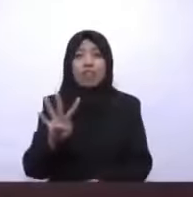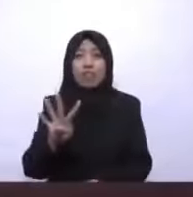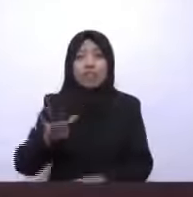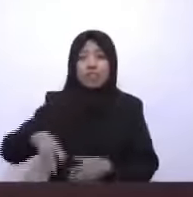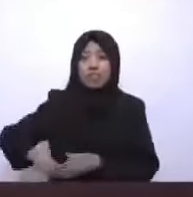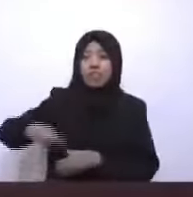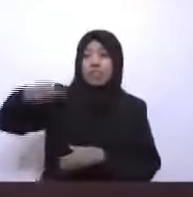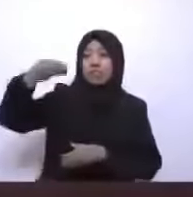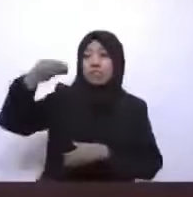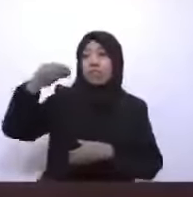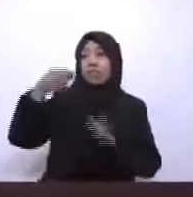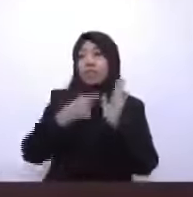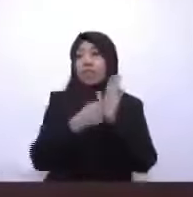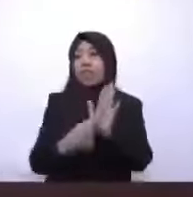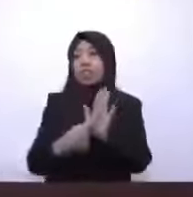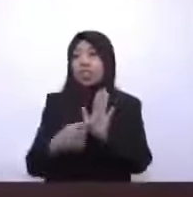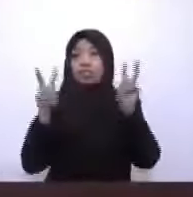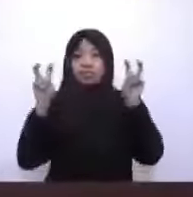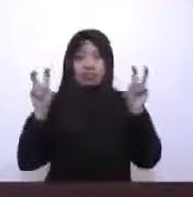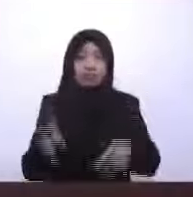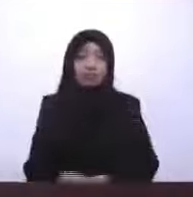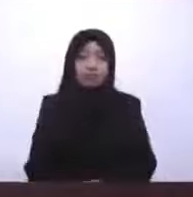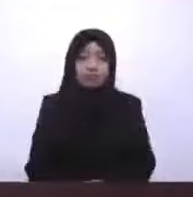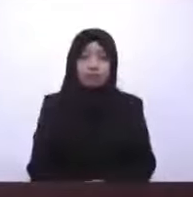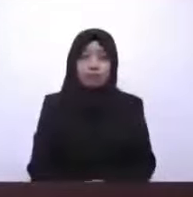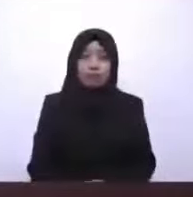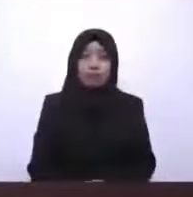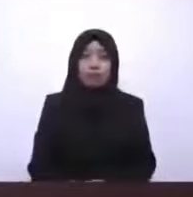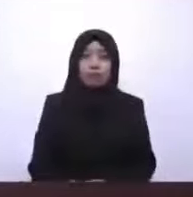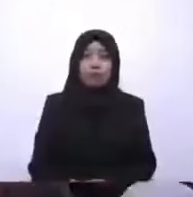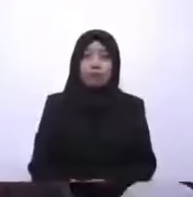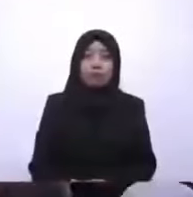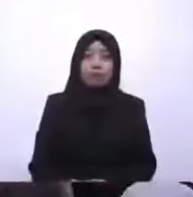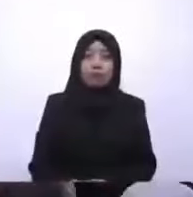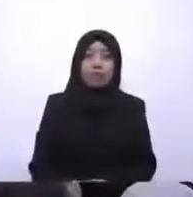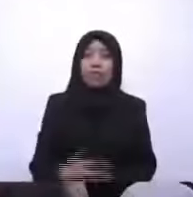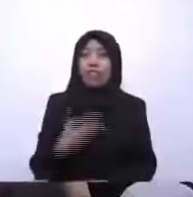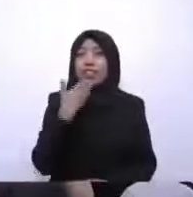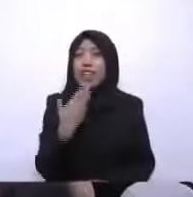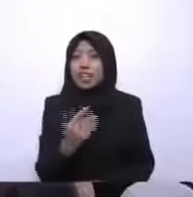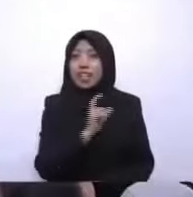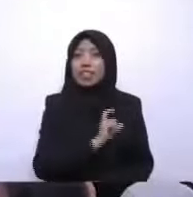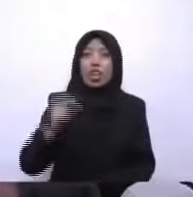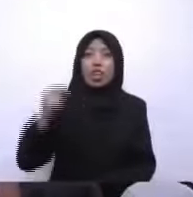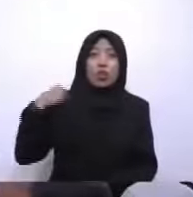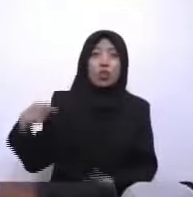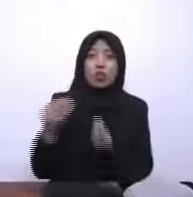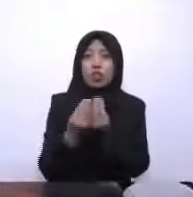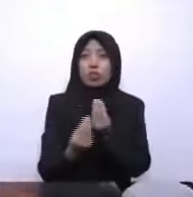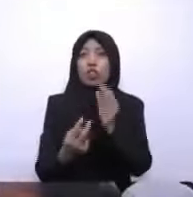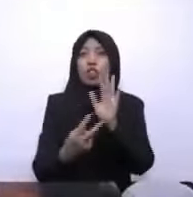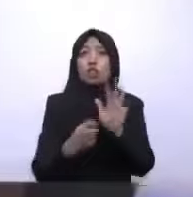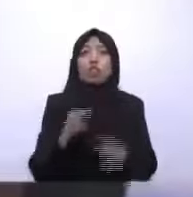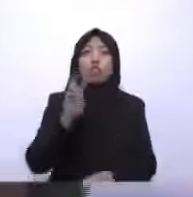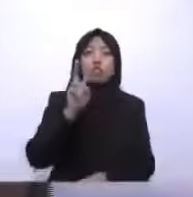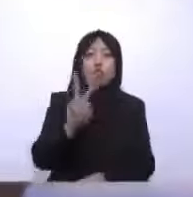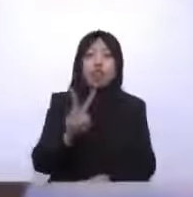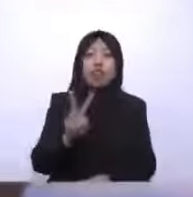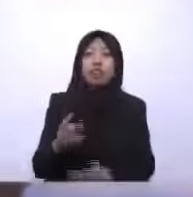mengambil indikator dari wadah kaca. Nanti akan ditujukan kepada Cawagub nomor urut 2. Silakan diambil.